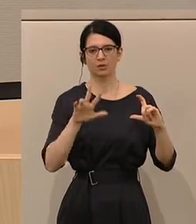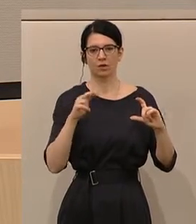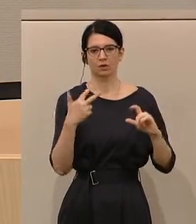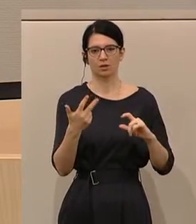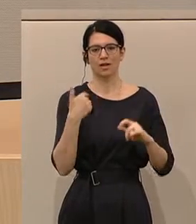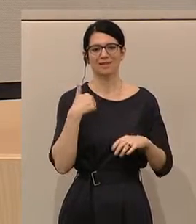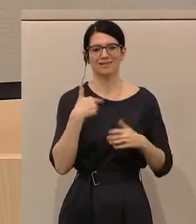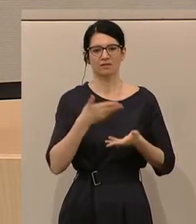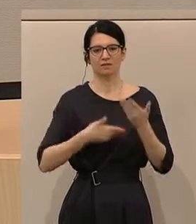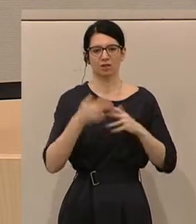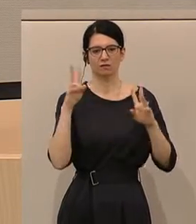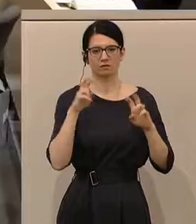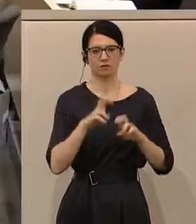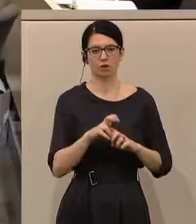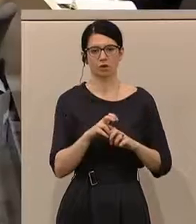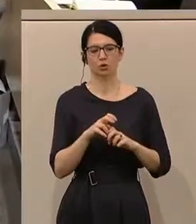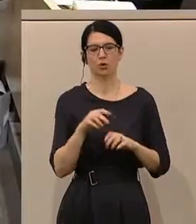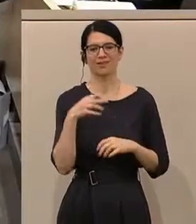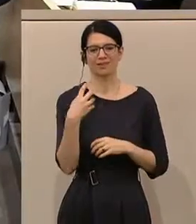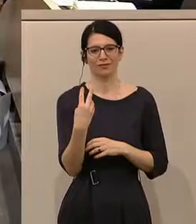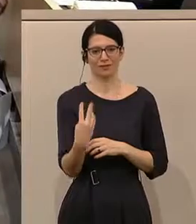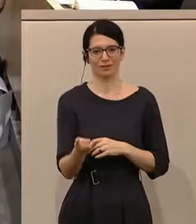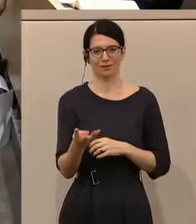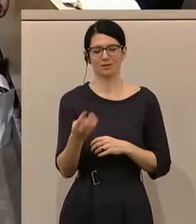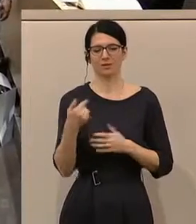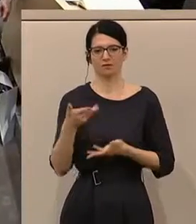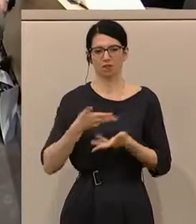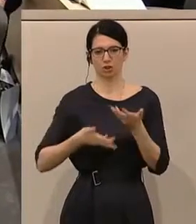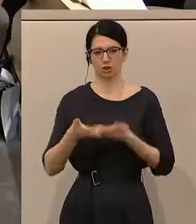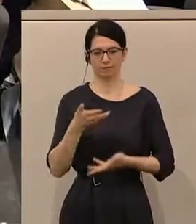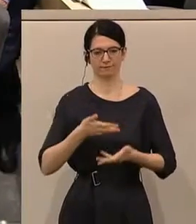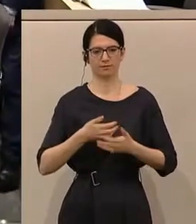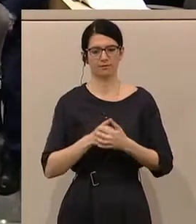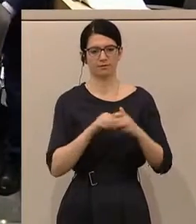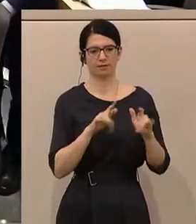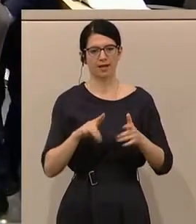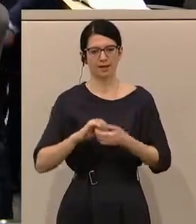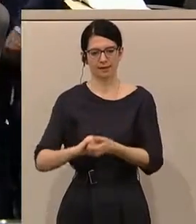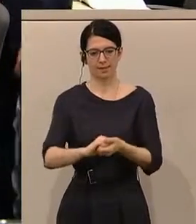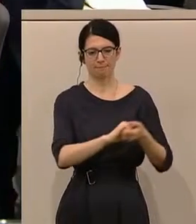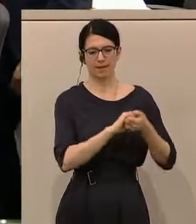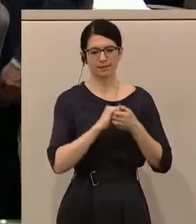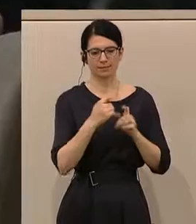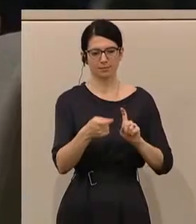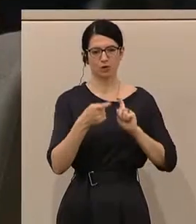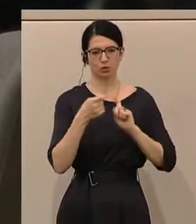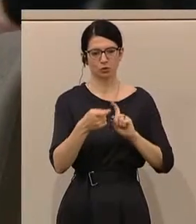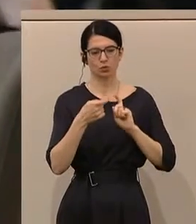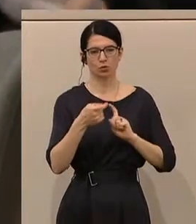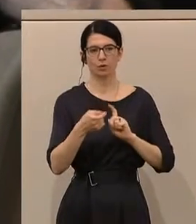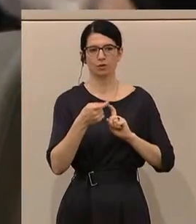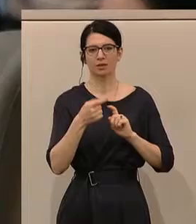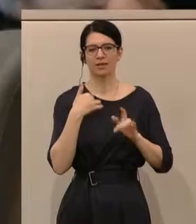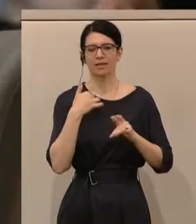Erste Rednerin wird Cornelia Ecker von der SPÖ sein. Hier findet eine gemeinsame Debatte statt und